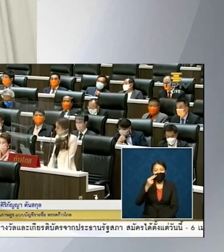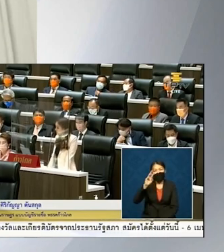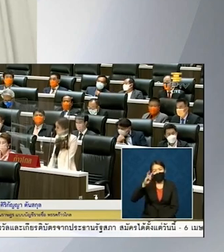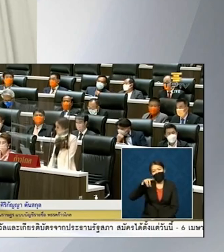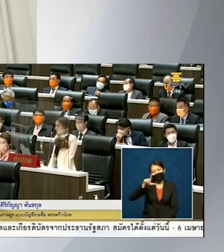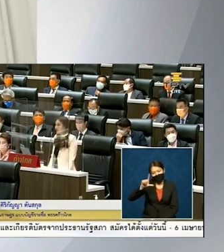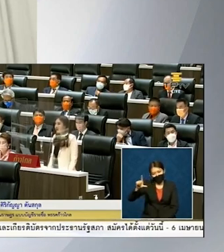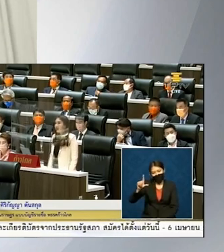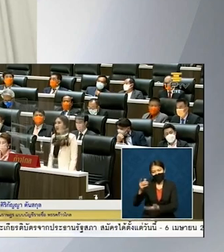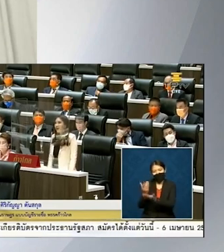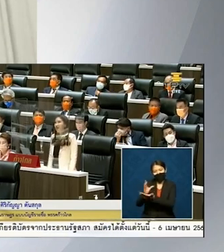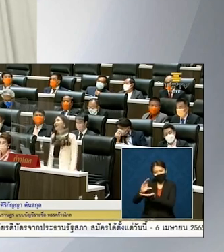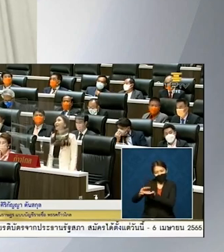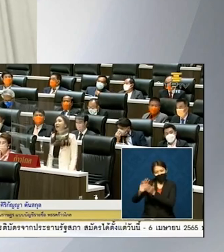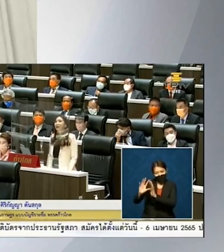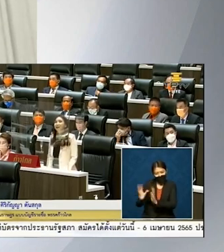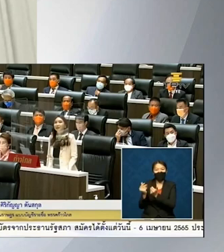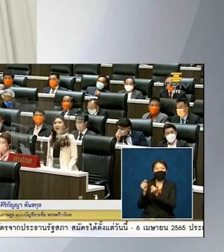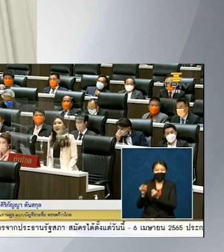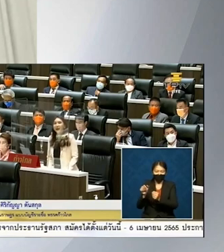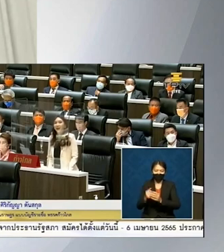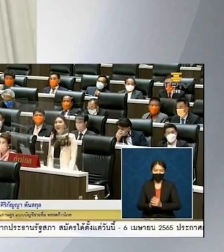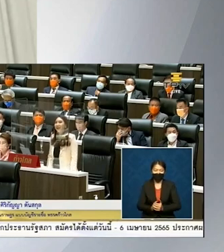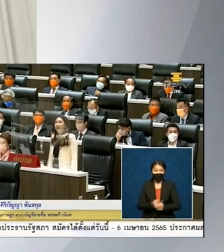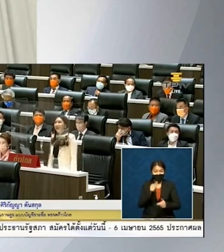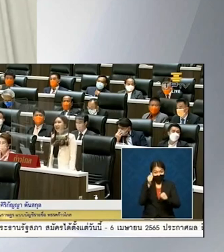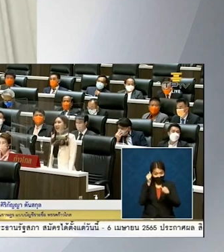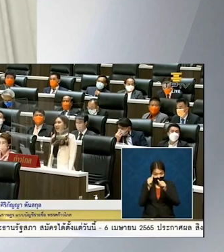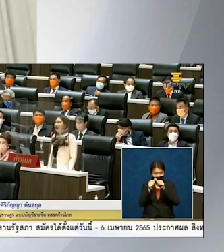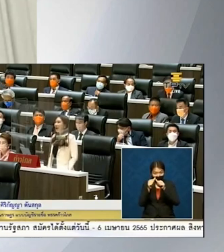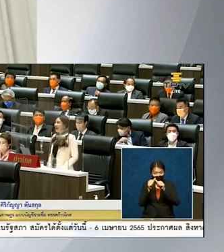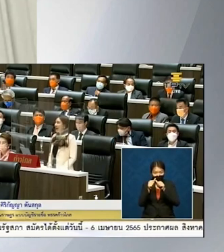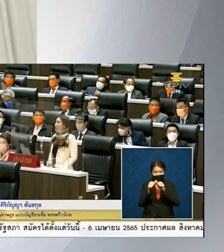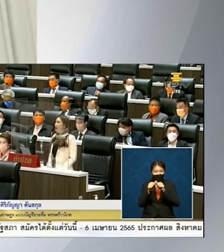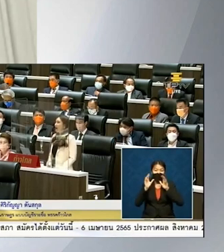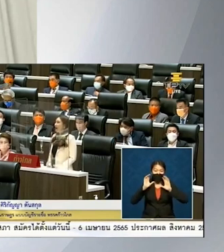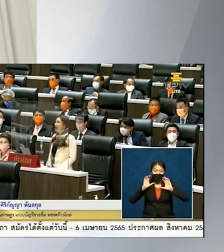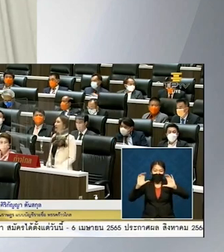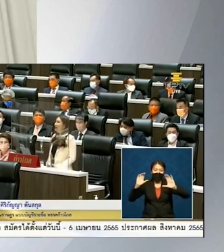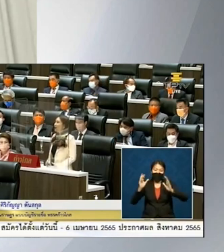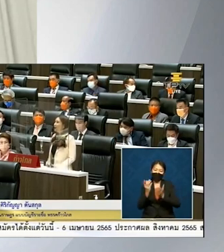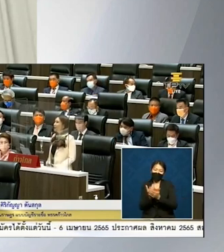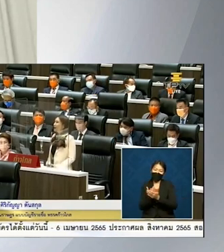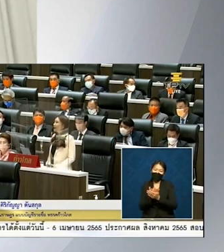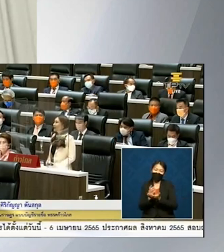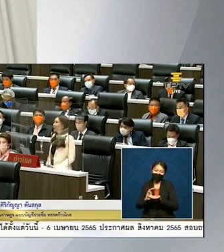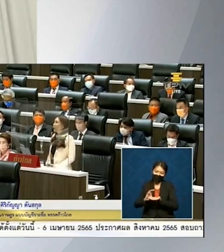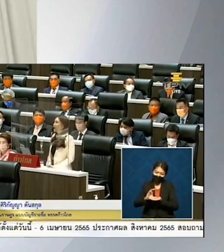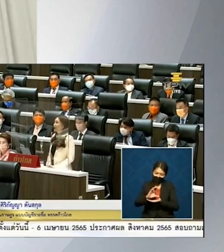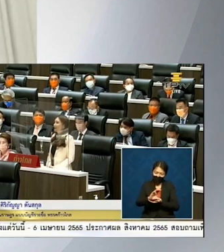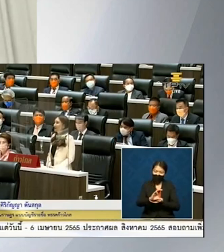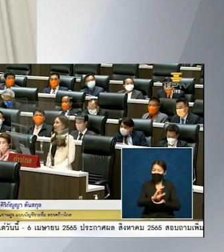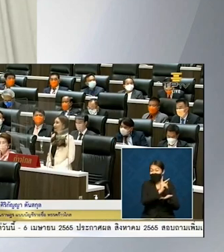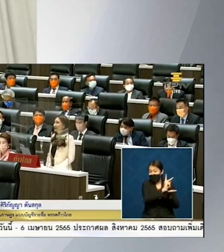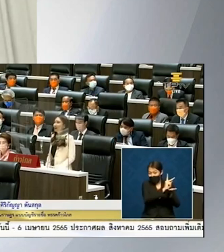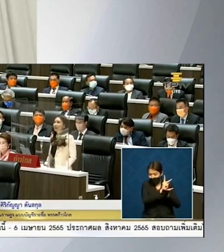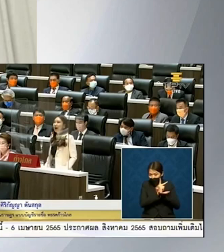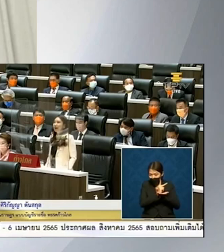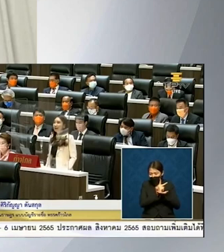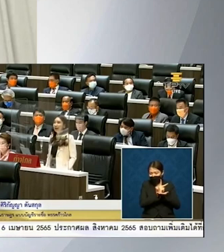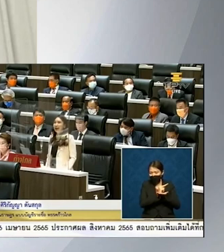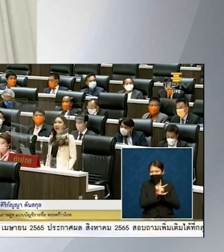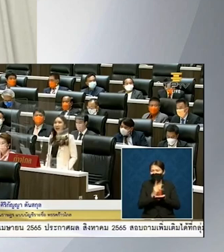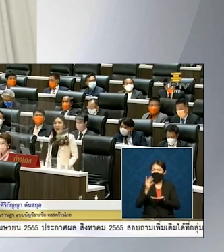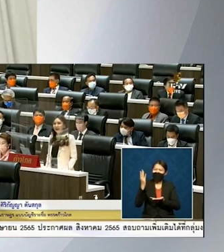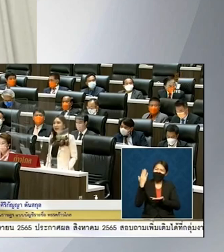าณ 2-3 เรื่องที่จะเป็นเรื่องใหม่เลยแล้วก็อย่างเมื่อวานนี้เนี่ยของการเปิดเผยข้อมูลเรื่องของการปกปิด ASF ของ